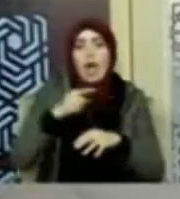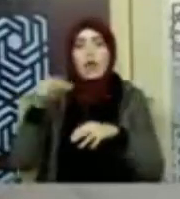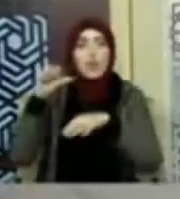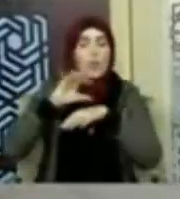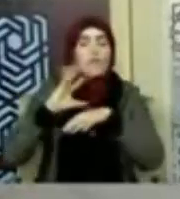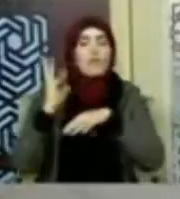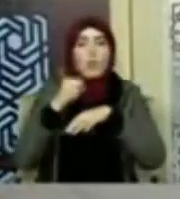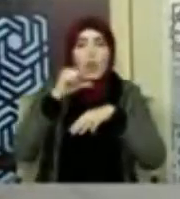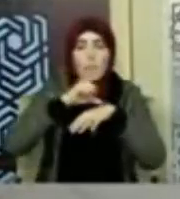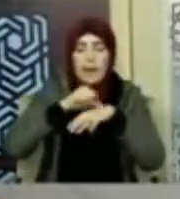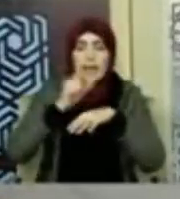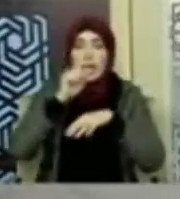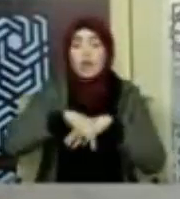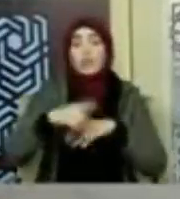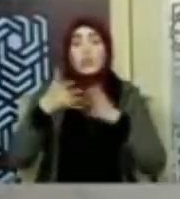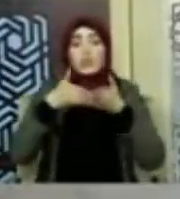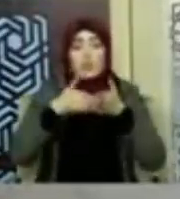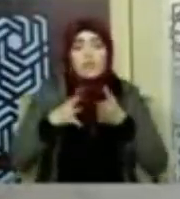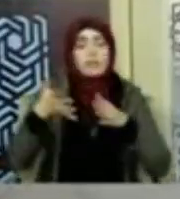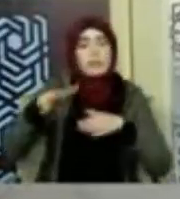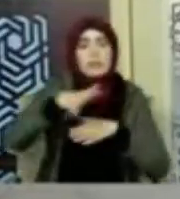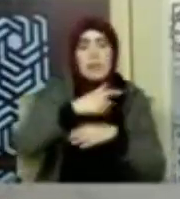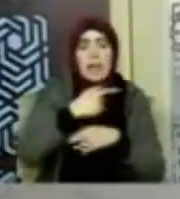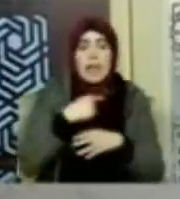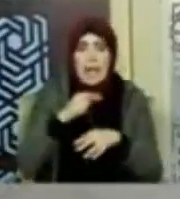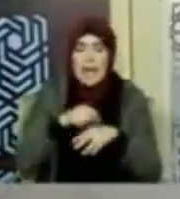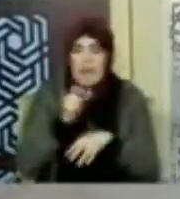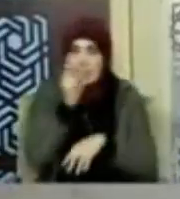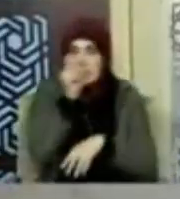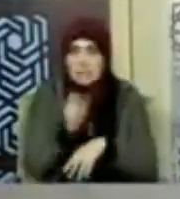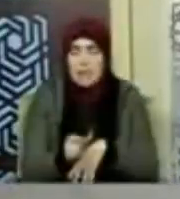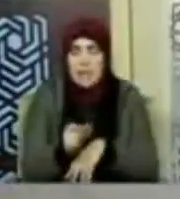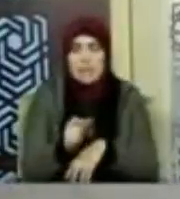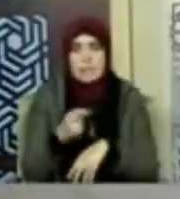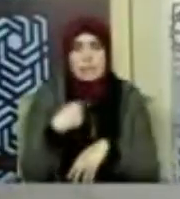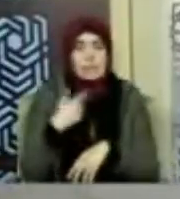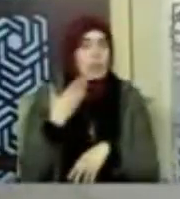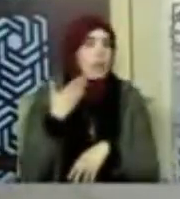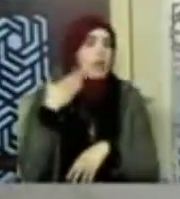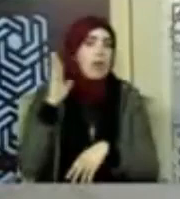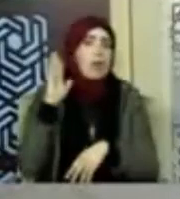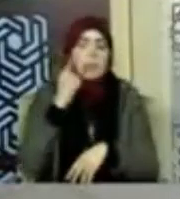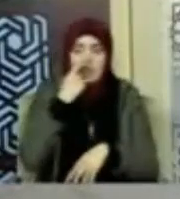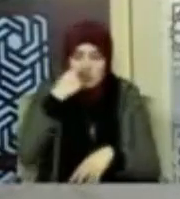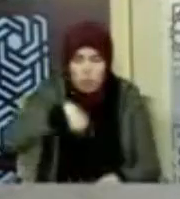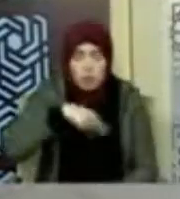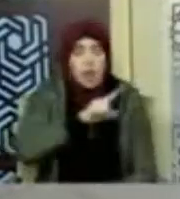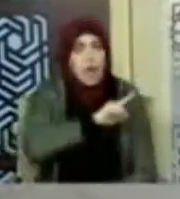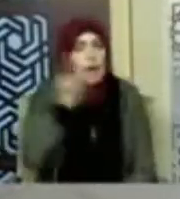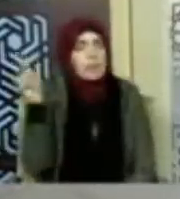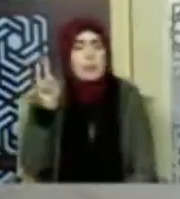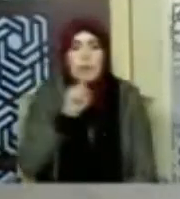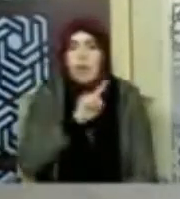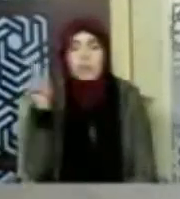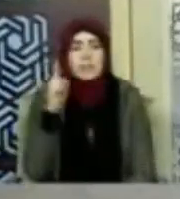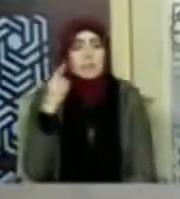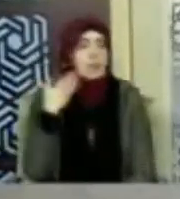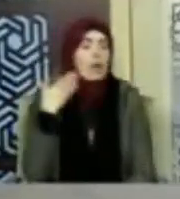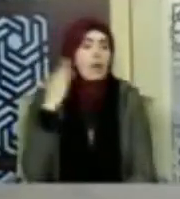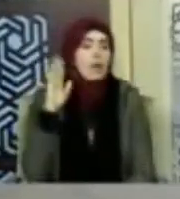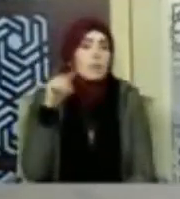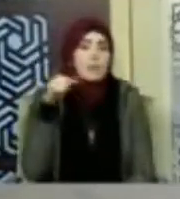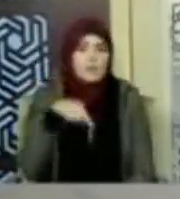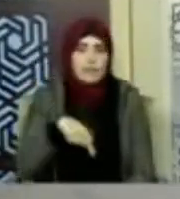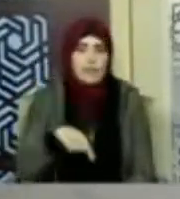نملأه سفينة. الإنسان الأبي، الأبي كما يقول شاعرنا